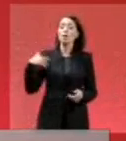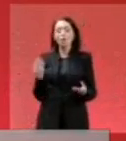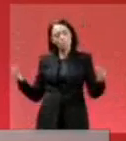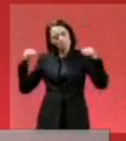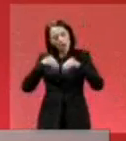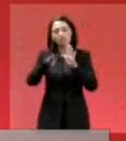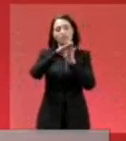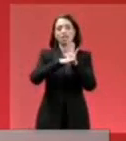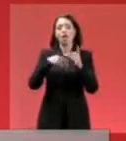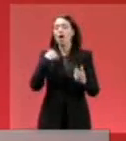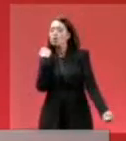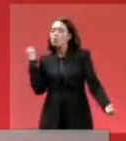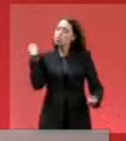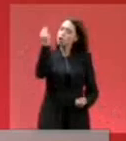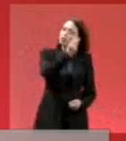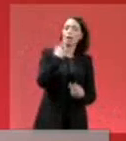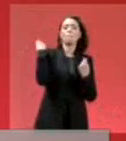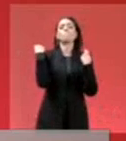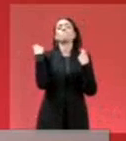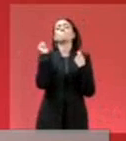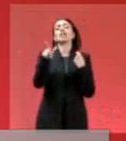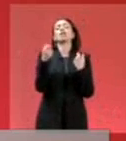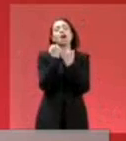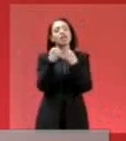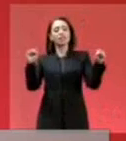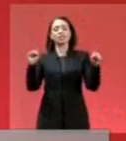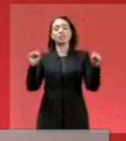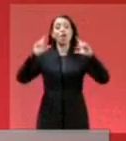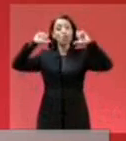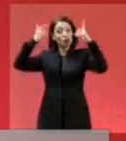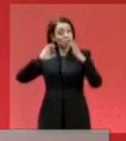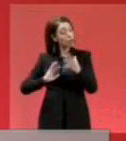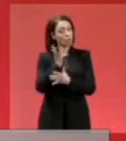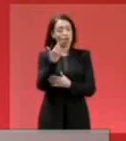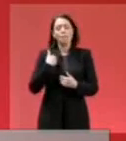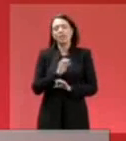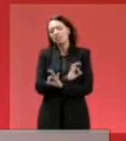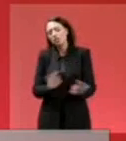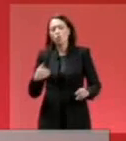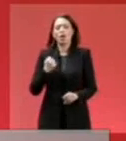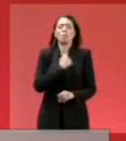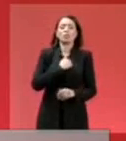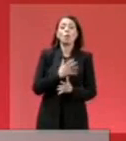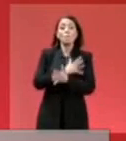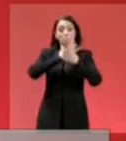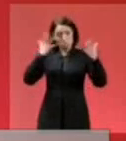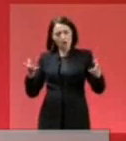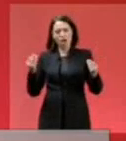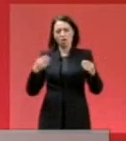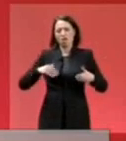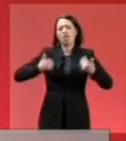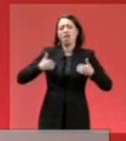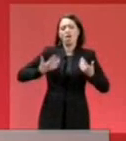Δώστε μήνυμα αντίστασης. Δώστε μήνυμα δημοκρατίας και προόδου. Και είμαστε βέβαιοι ότι η μεγάλη πλειοψηφία της νέας